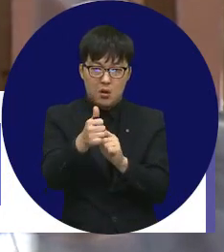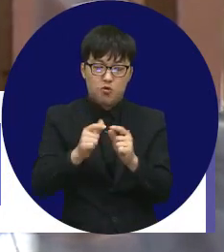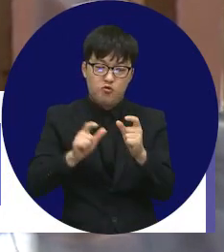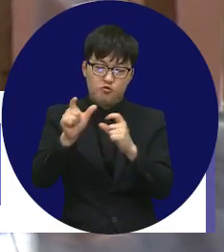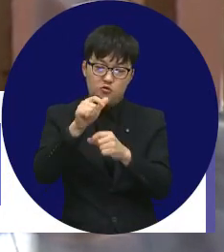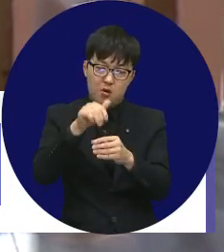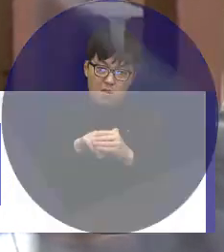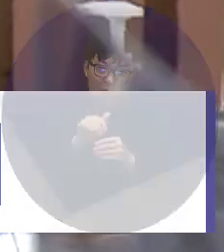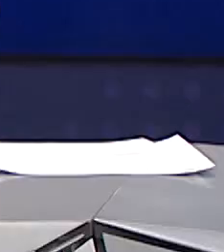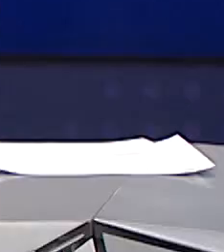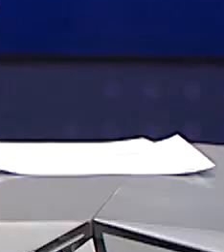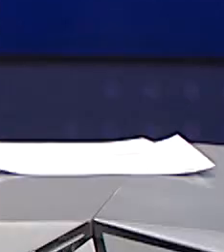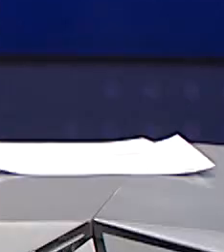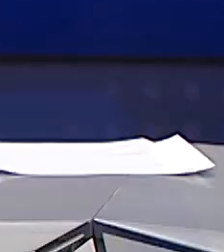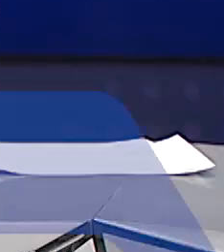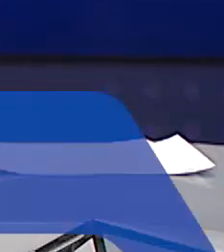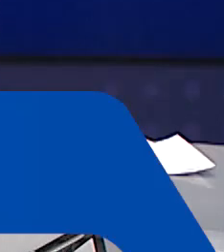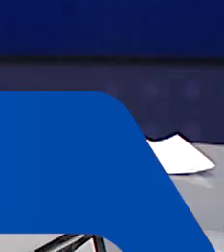기하겠다고 밝혔습니다.